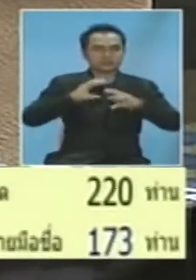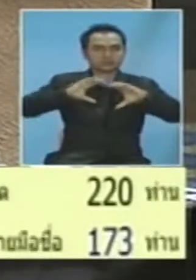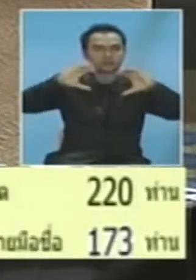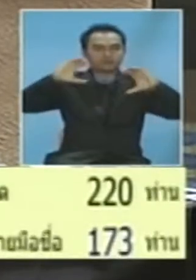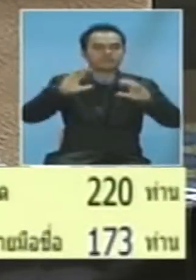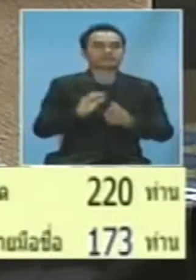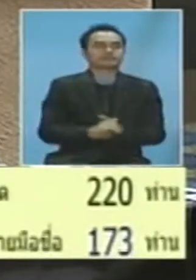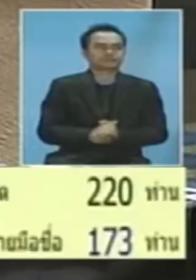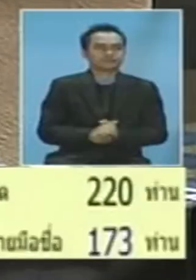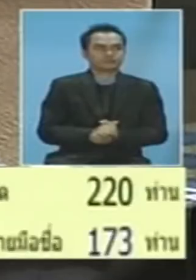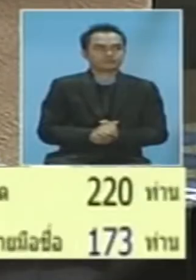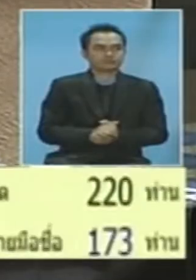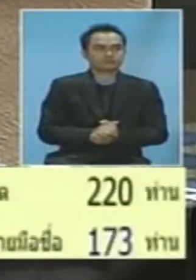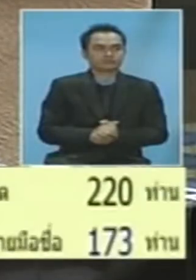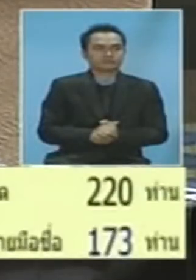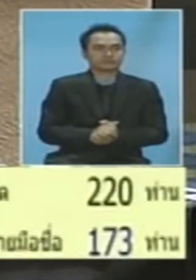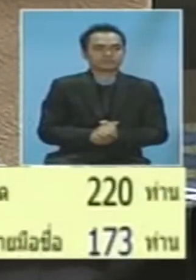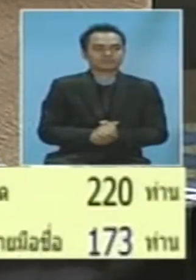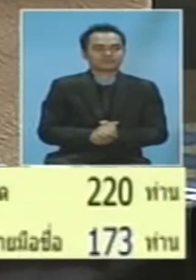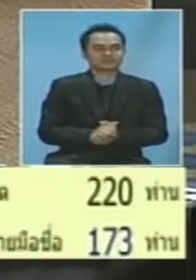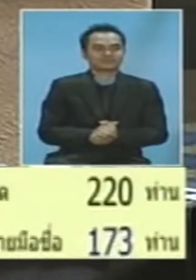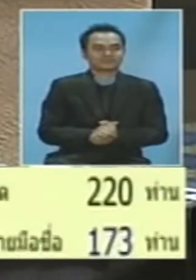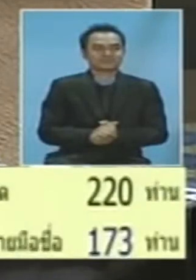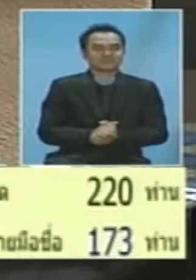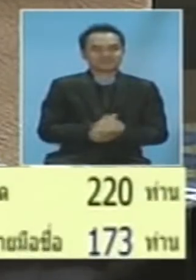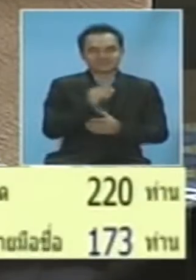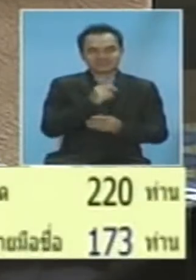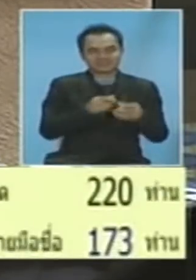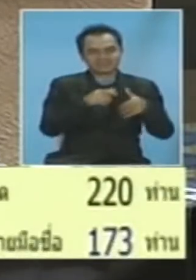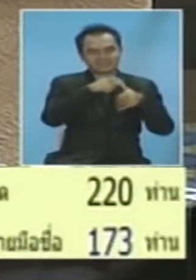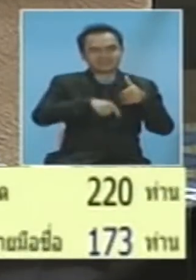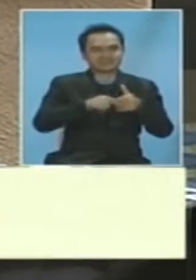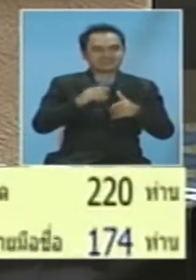ลคุณอภิสิทธิ์เวชชาชีวะ